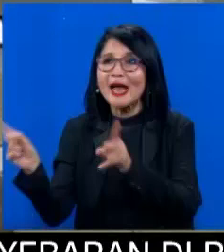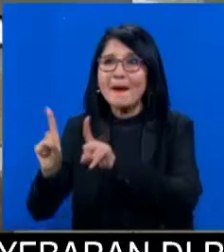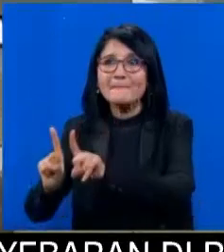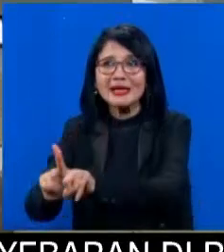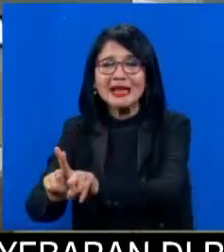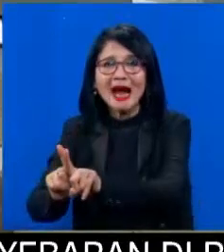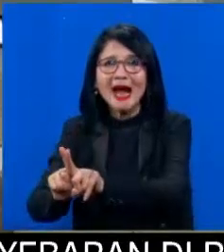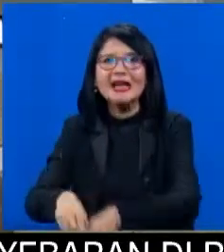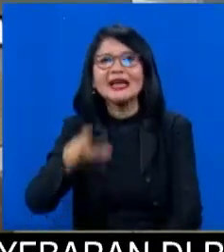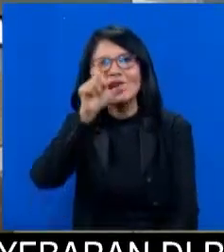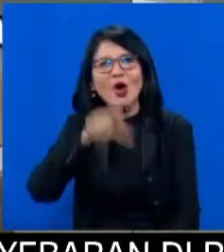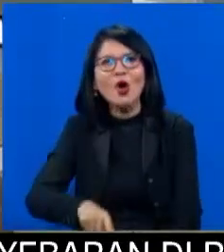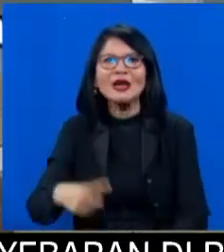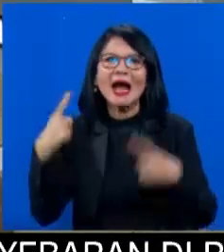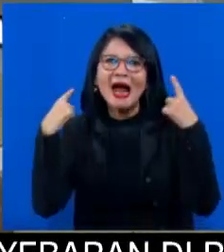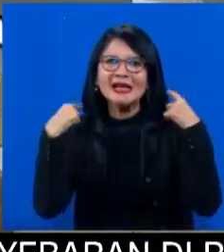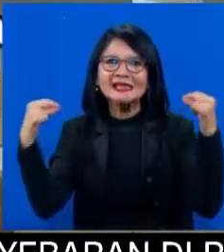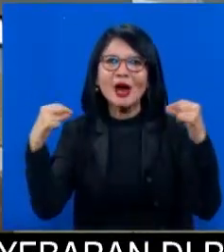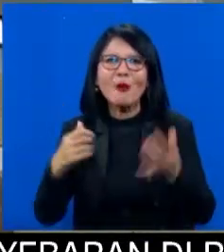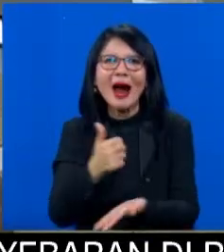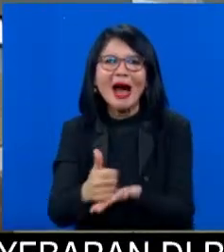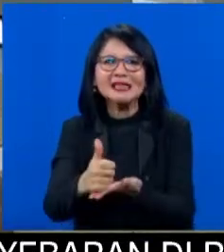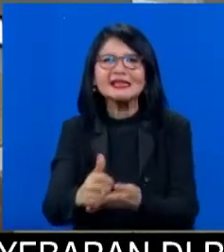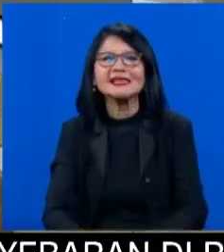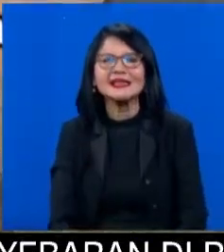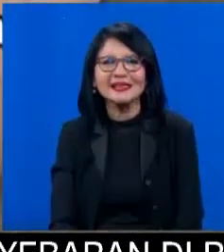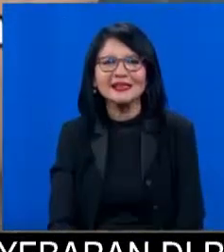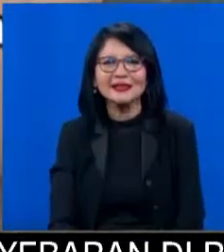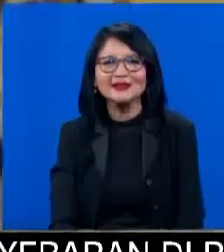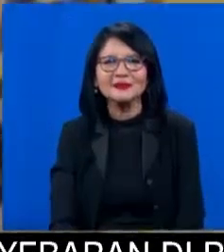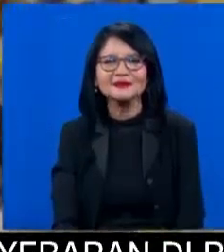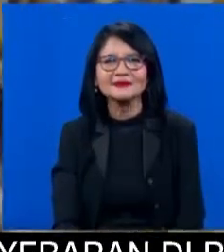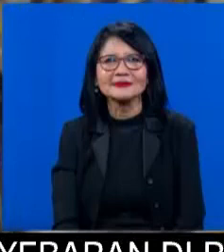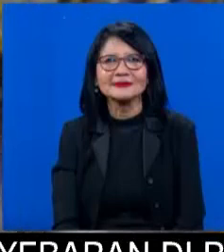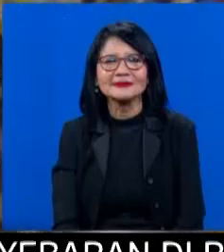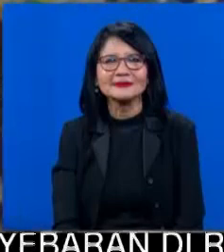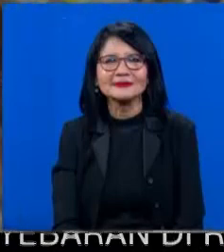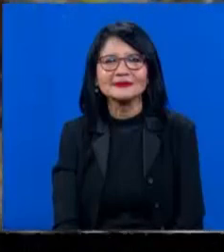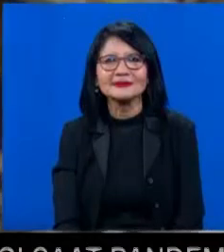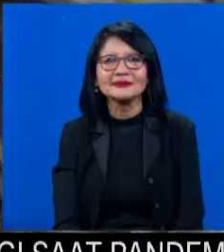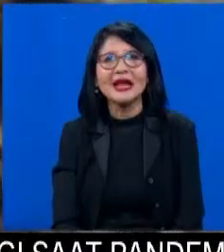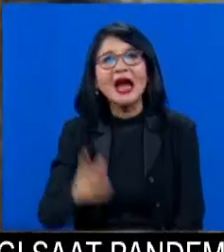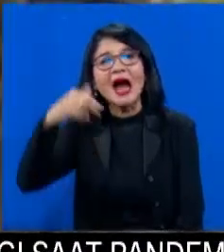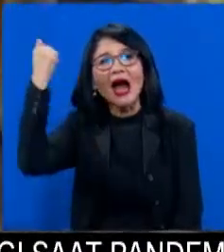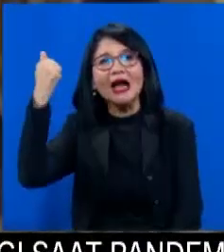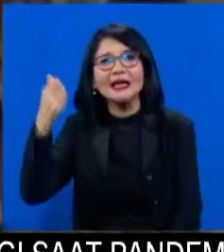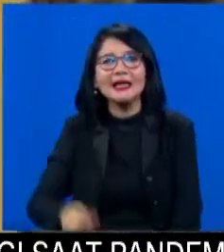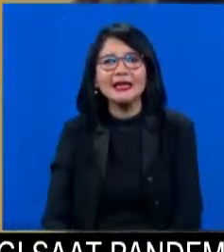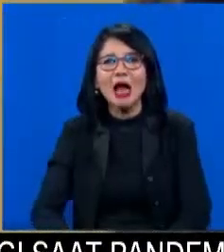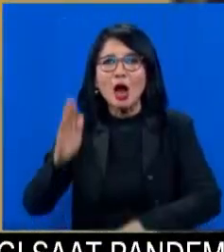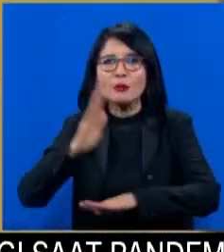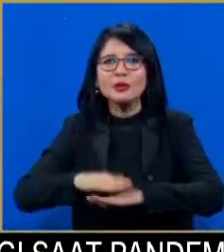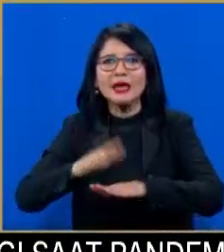ik blijf hier. Ik ben getrouwd met een Javaanse man. Ahli sastra dan kebudayaan Belanda